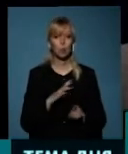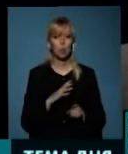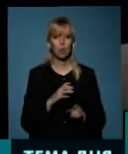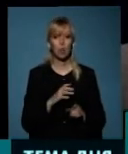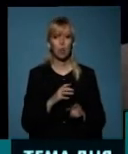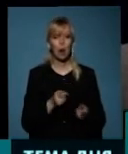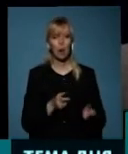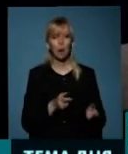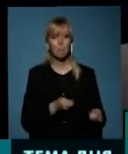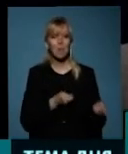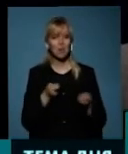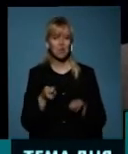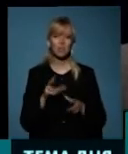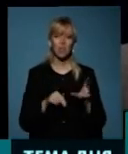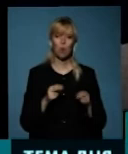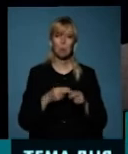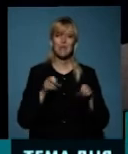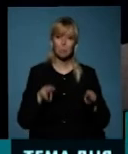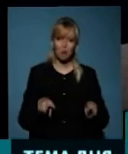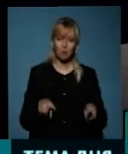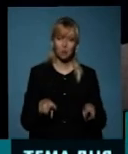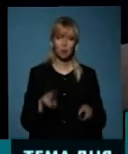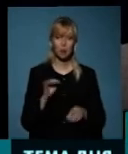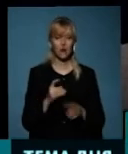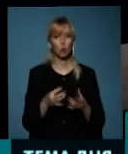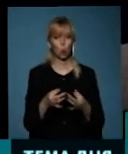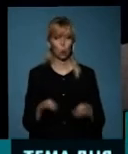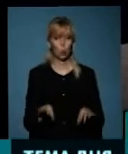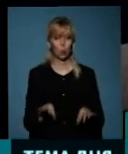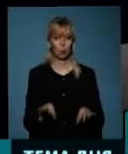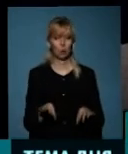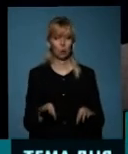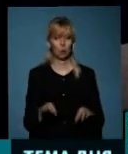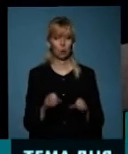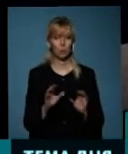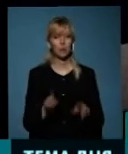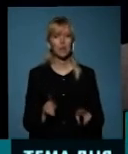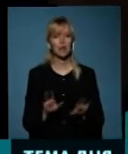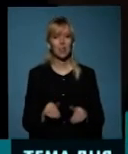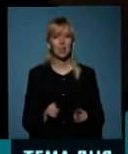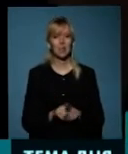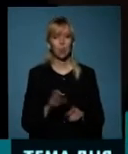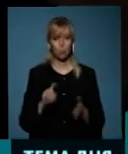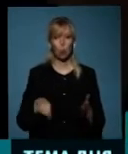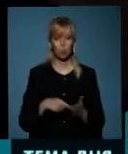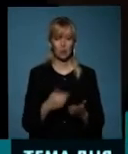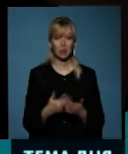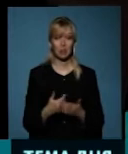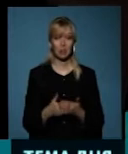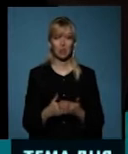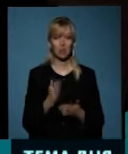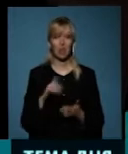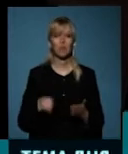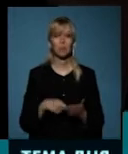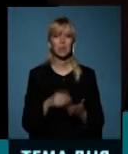переїзд вважався безпечним і доступним безпечним? Ну, давайте так. Поговоримо про місто, наприклад. Да? Наприклад. В